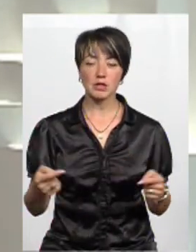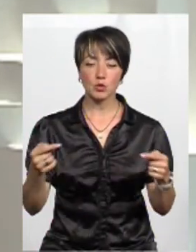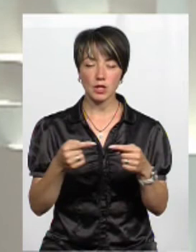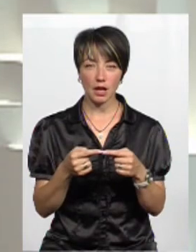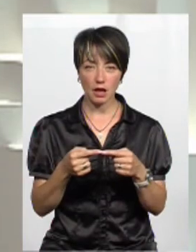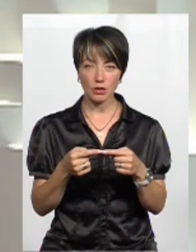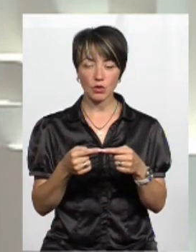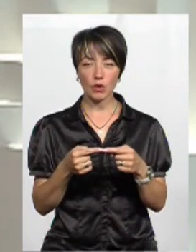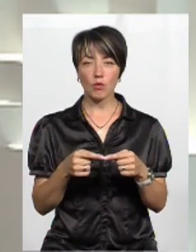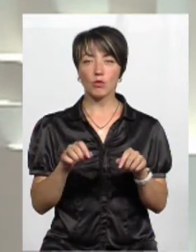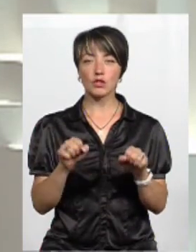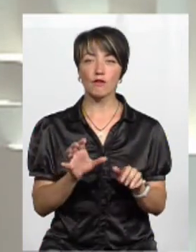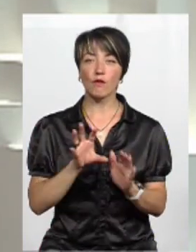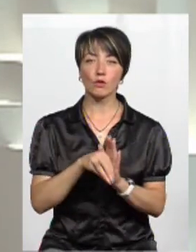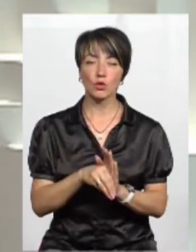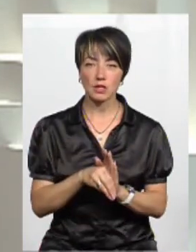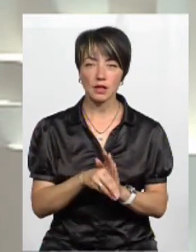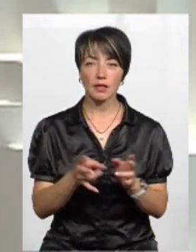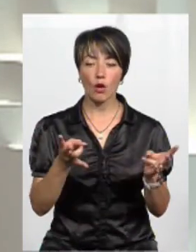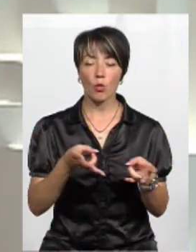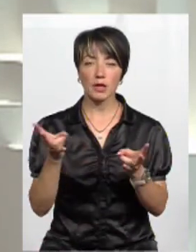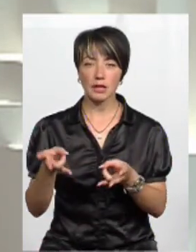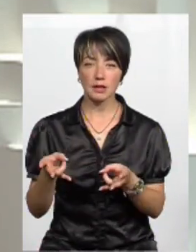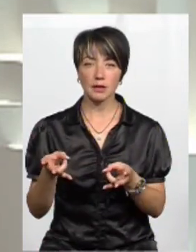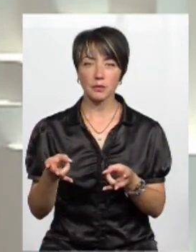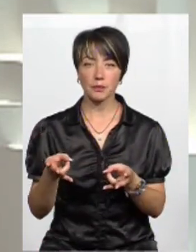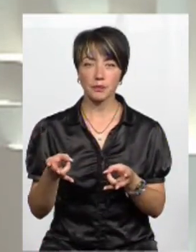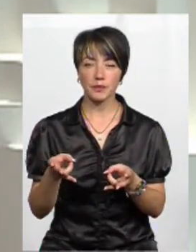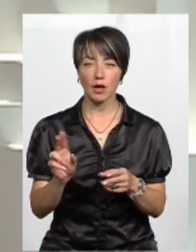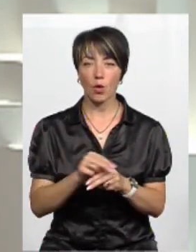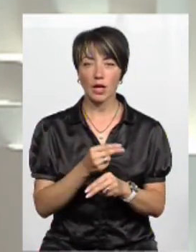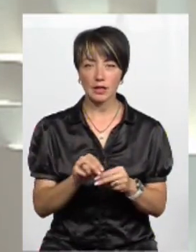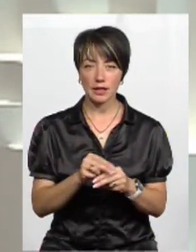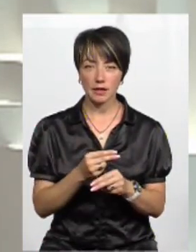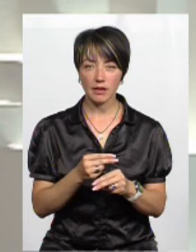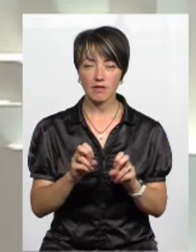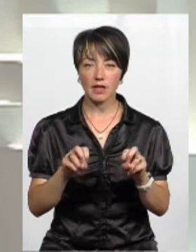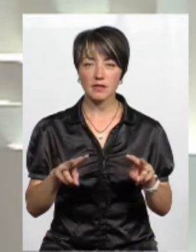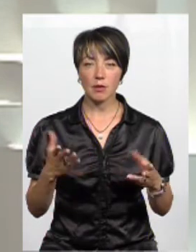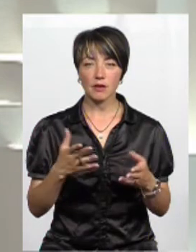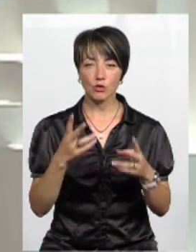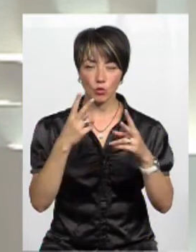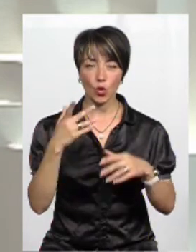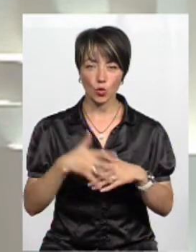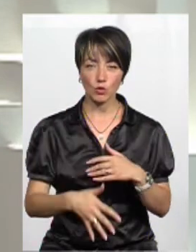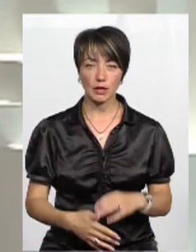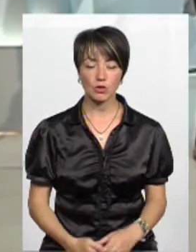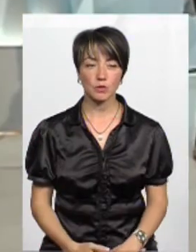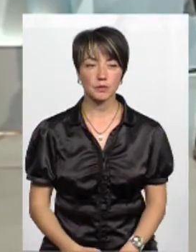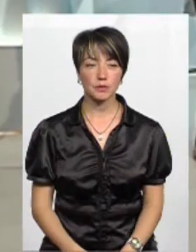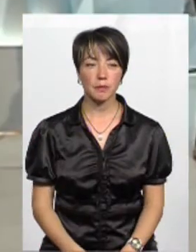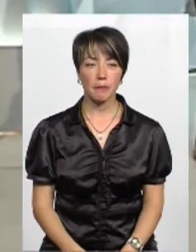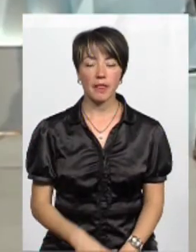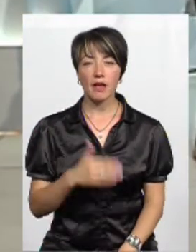безпосередньо, можливо, вноситись необхідні корективи фахівцями, які в цьому розуміються.